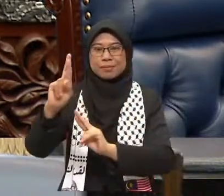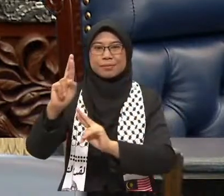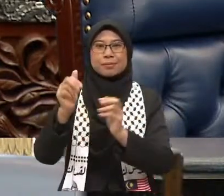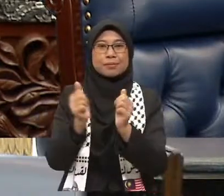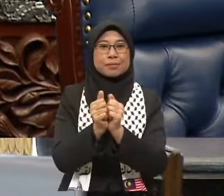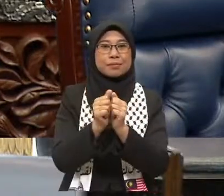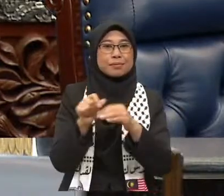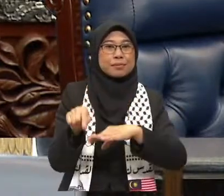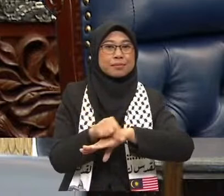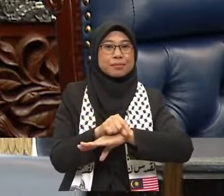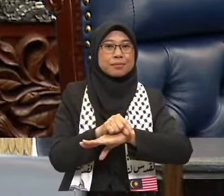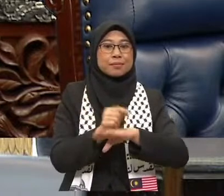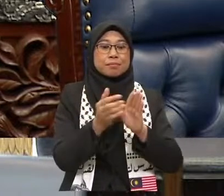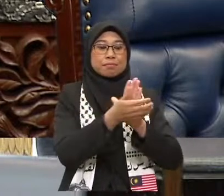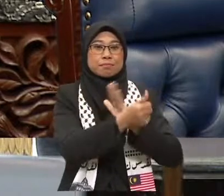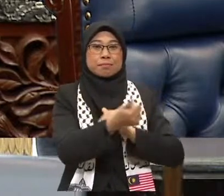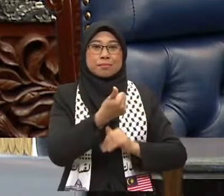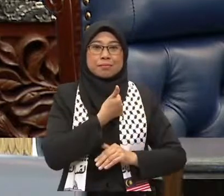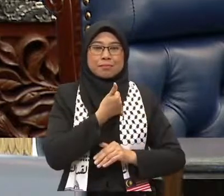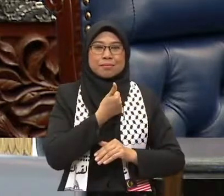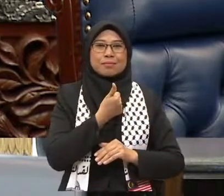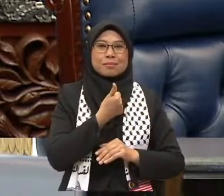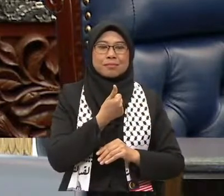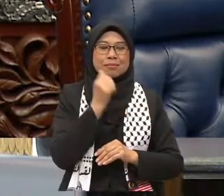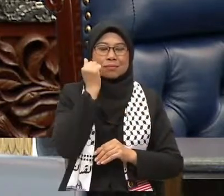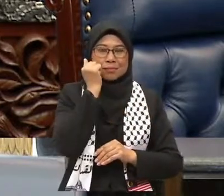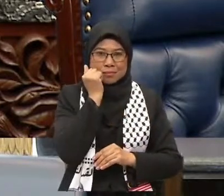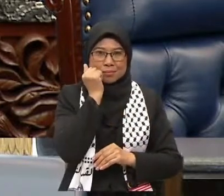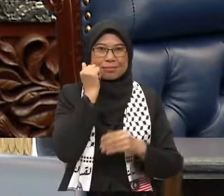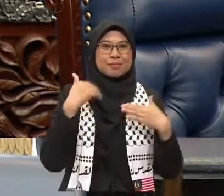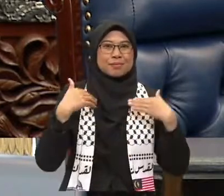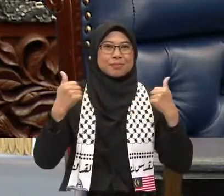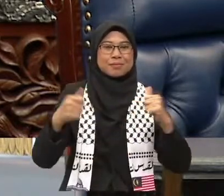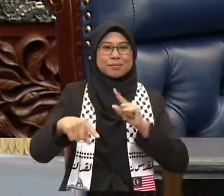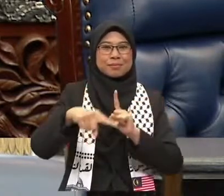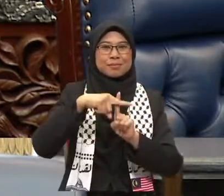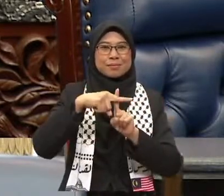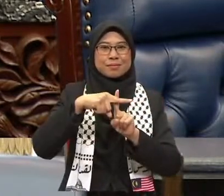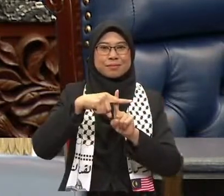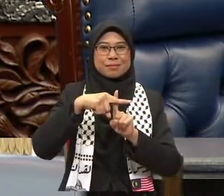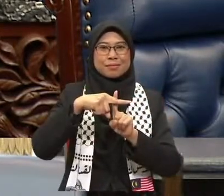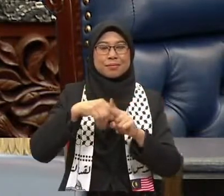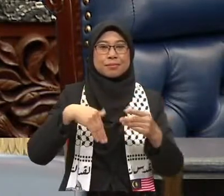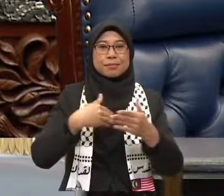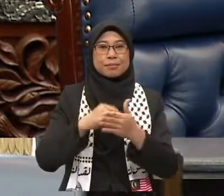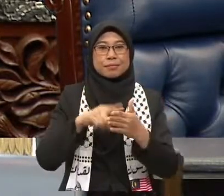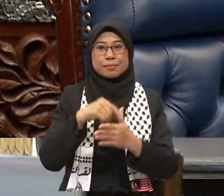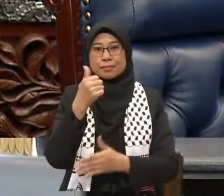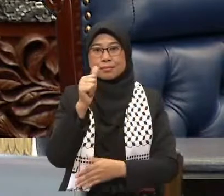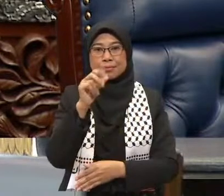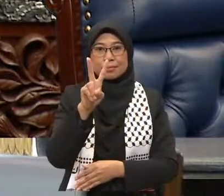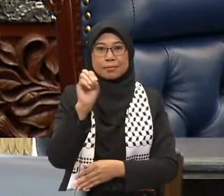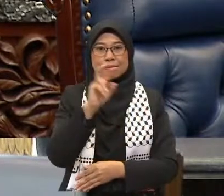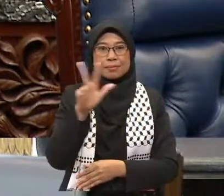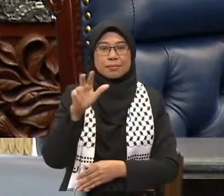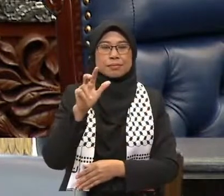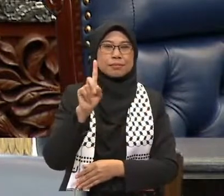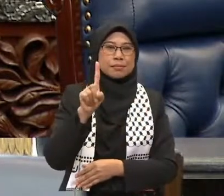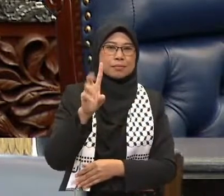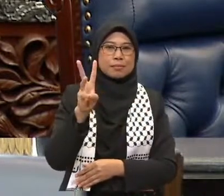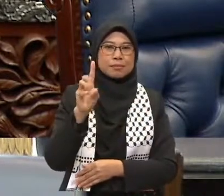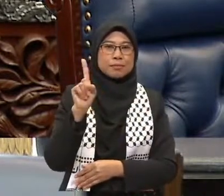mengoptimumkan potensi diri melalui penuaan sihat dan positif sehingga Oktober 2023 sebanyak